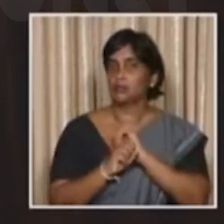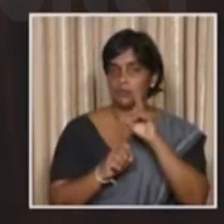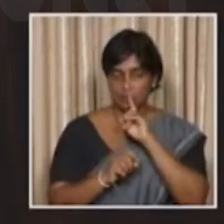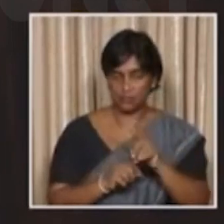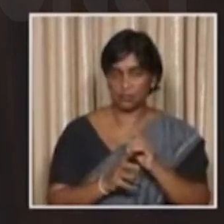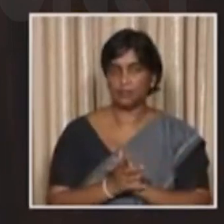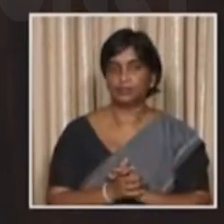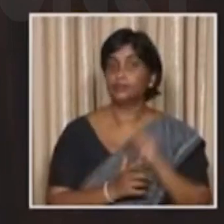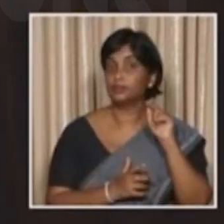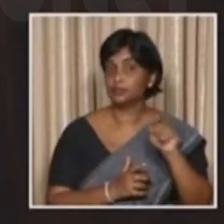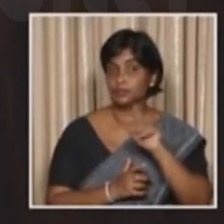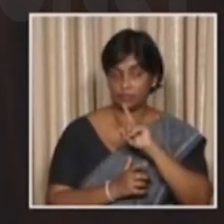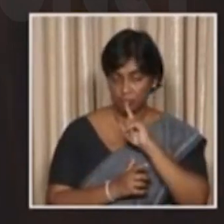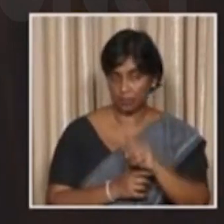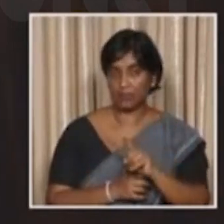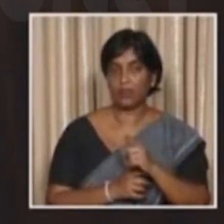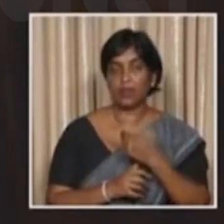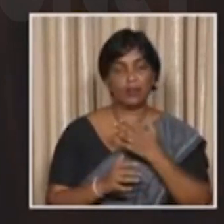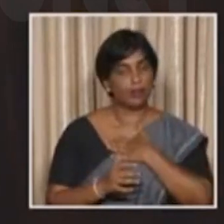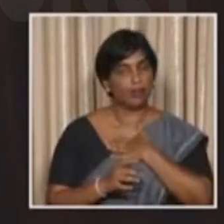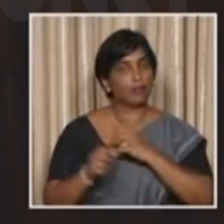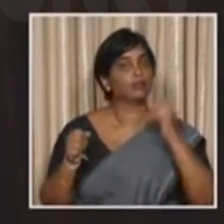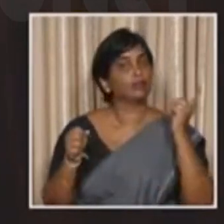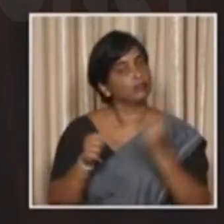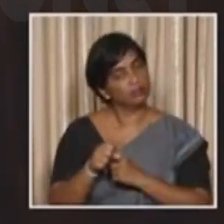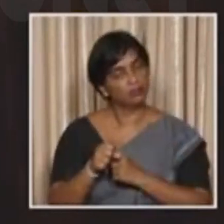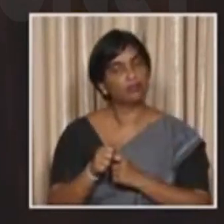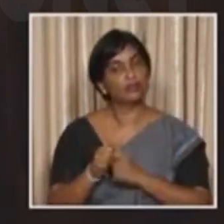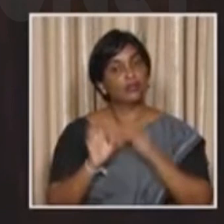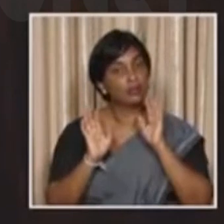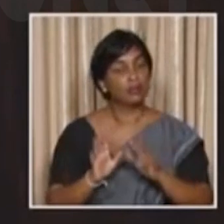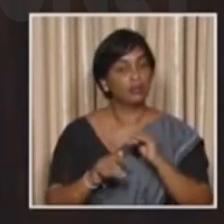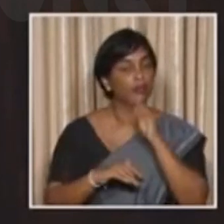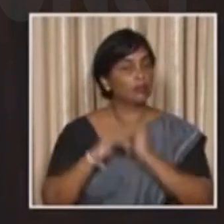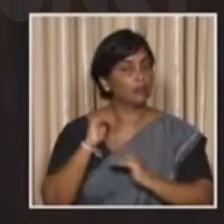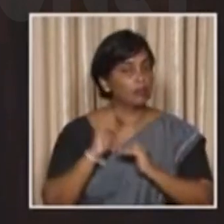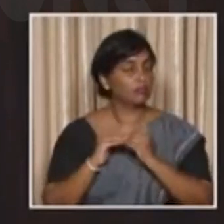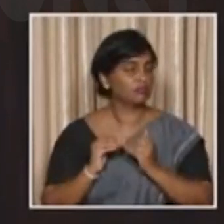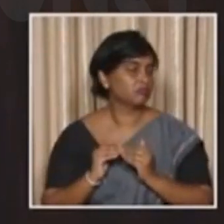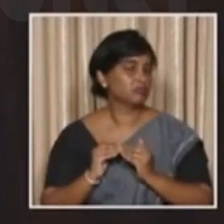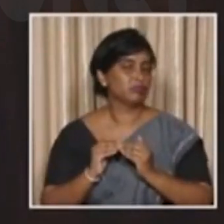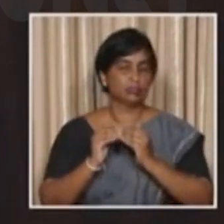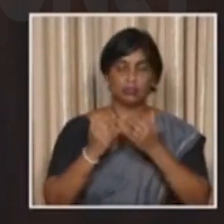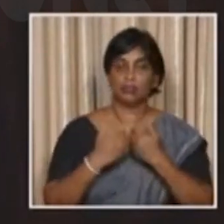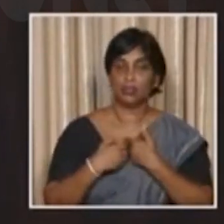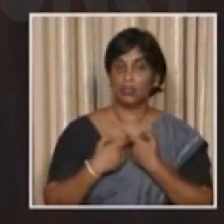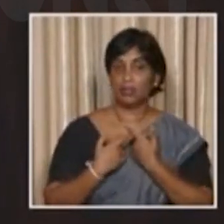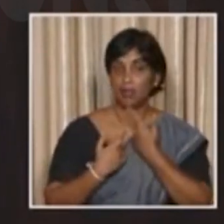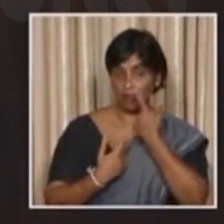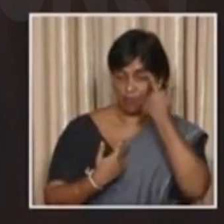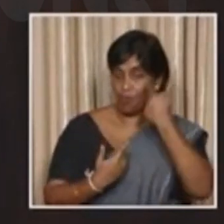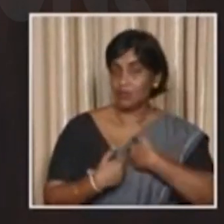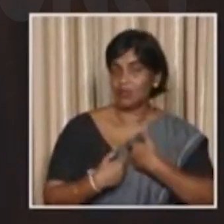කරනවා එතුමා කියනවා මාව ඝාතනය කරන්න ඒ ක්‍රමානුකූලව ගොඩනගාගෙන මගේ චරිතය